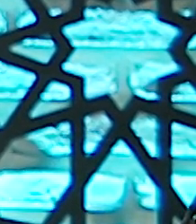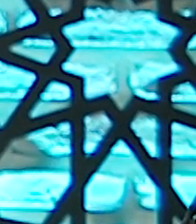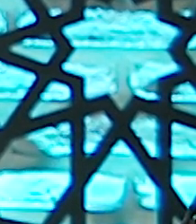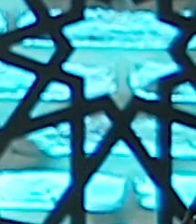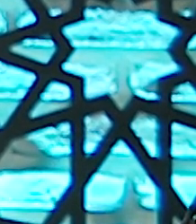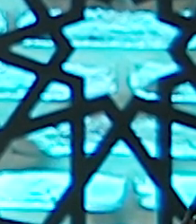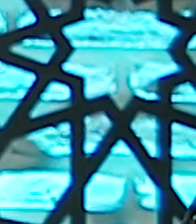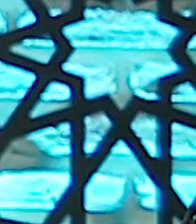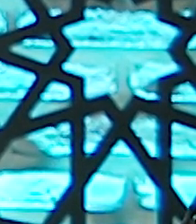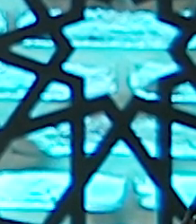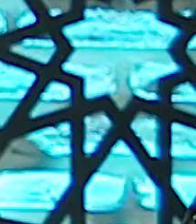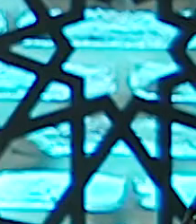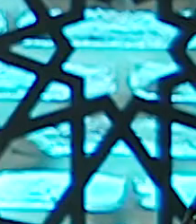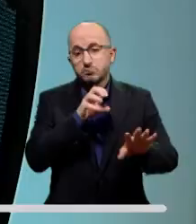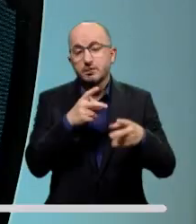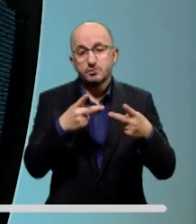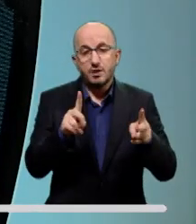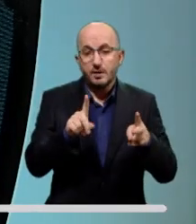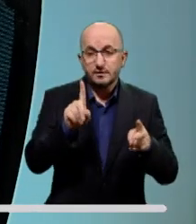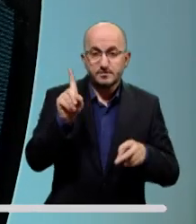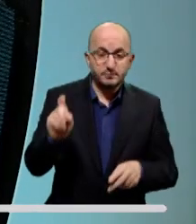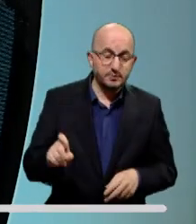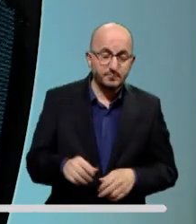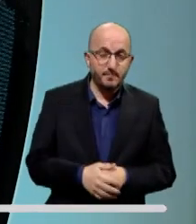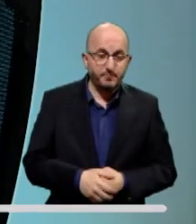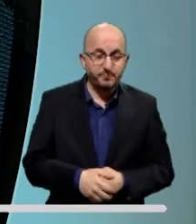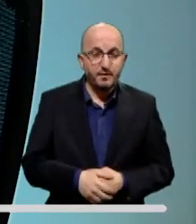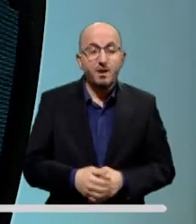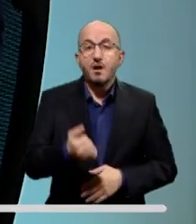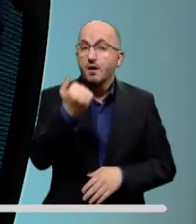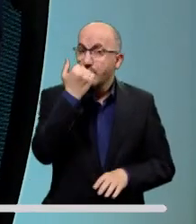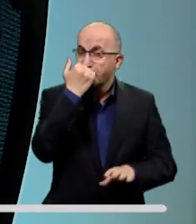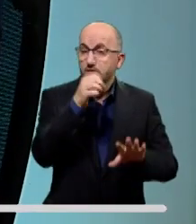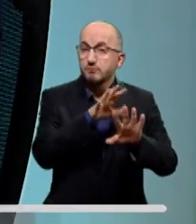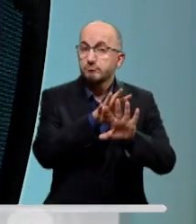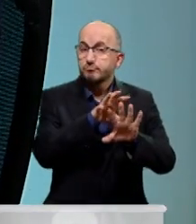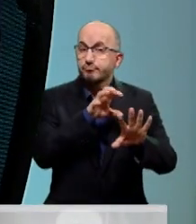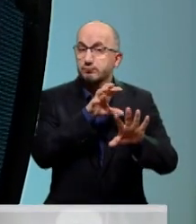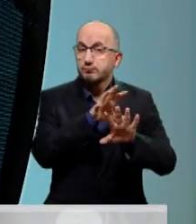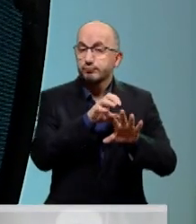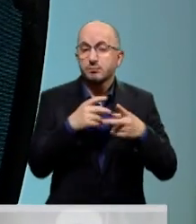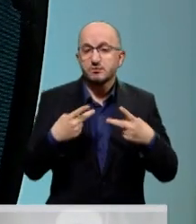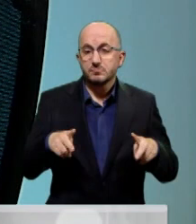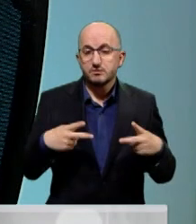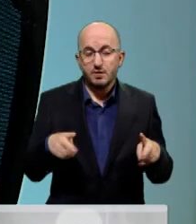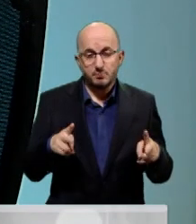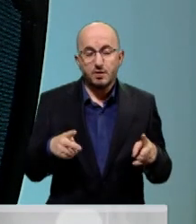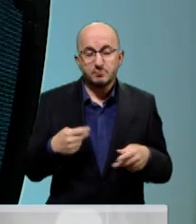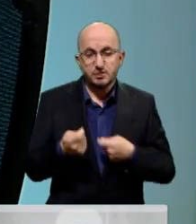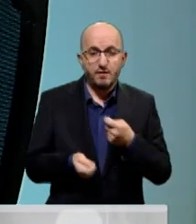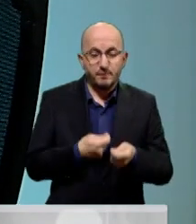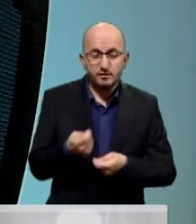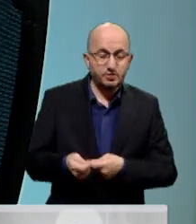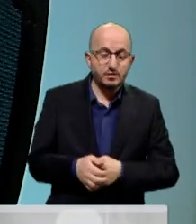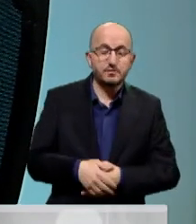Hacamat yaptırmak caiz midir Hacamat yaptırmak mübah bir davranıştır caizdir tabi